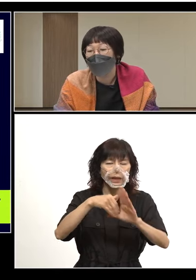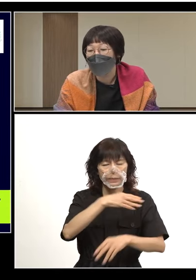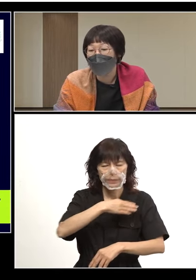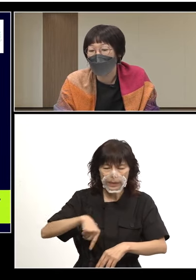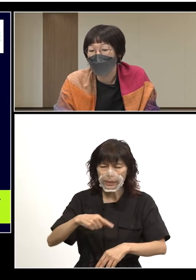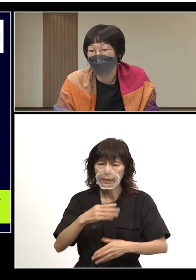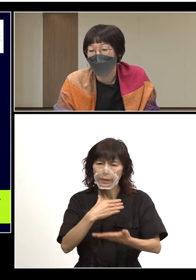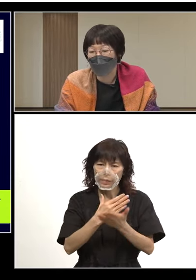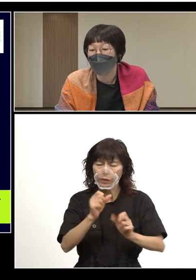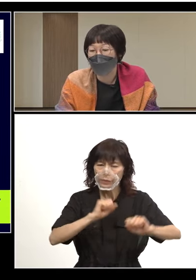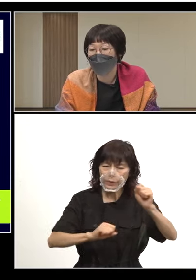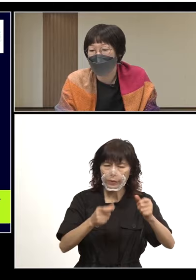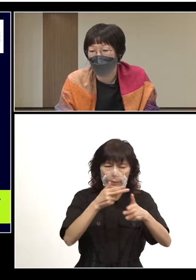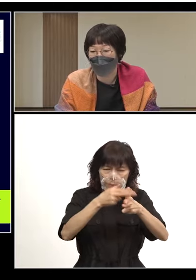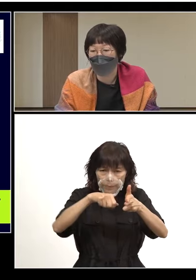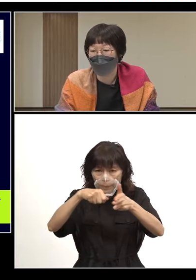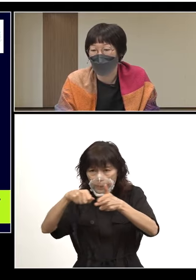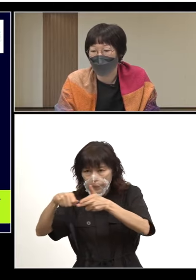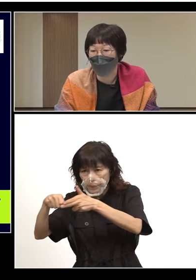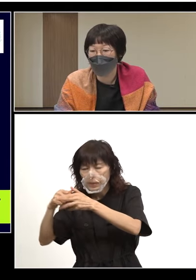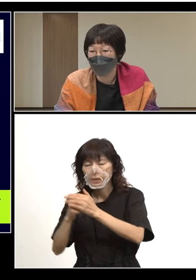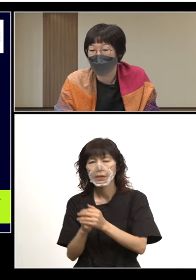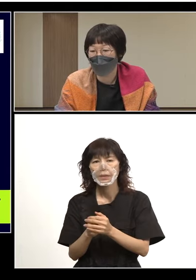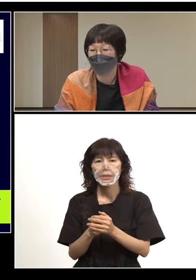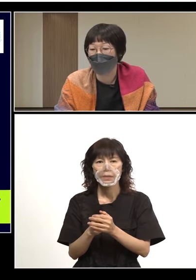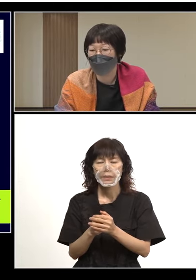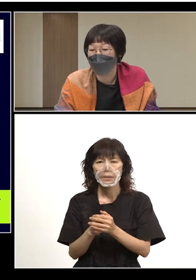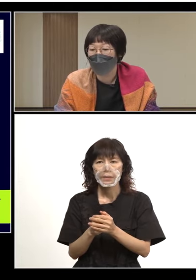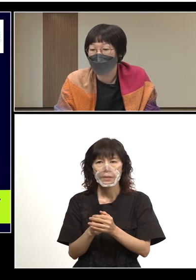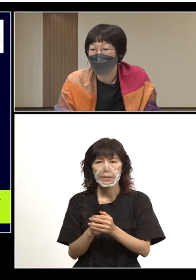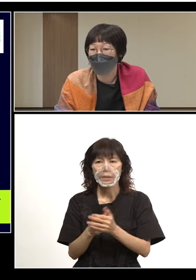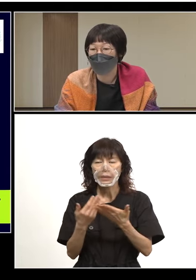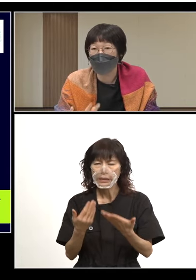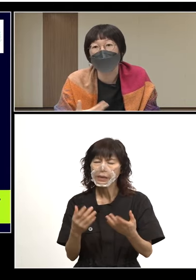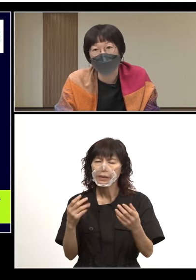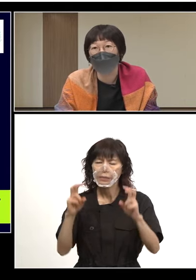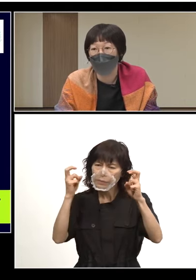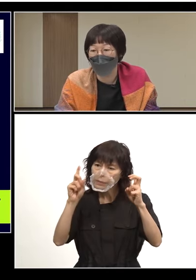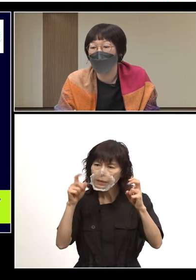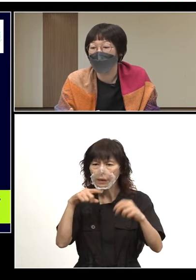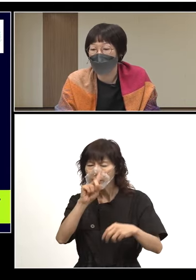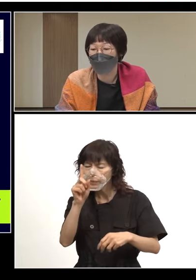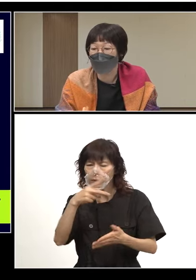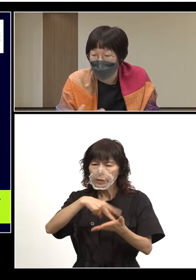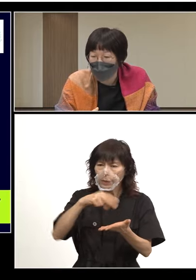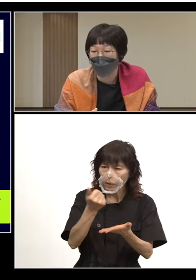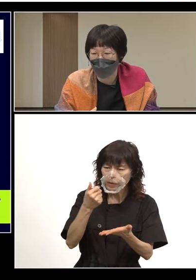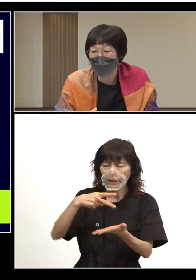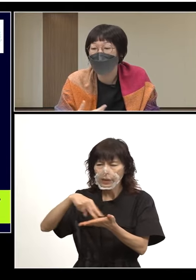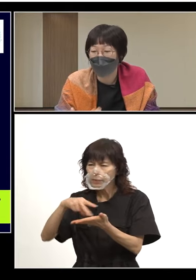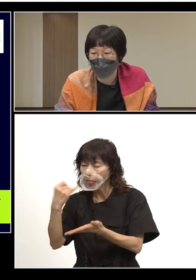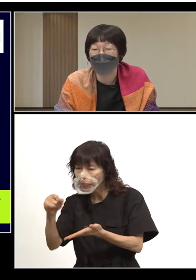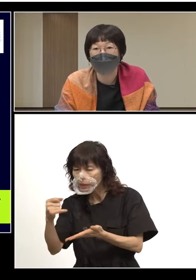啦。咁最重要嘅咧就係我哋想講，究竟嗰個跳唔跳到舞係個身